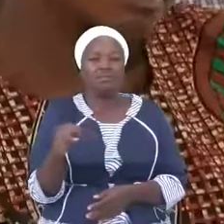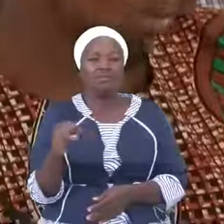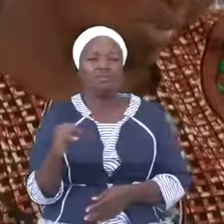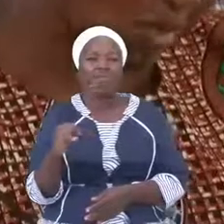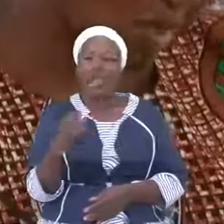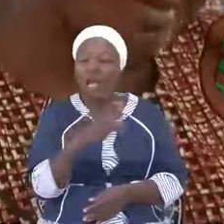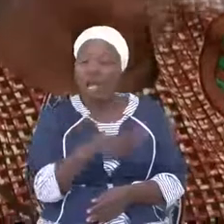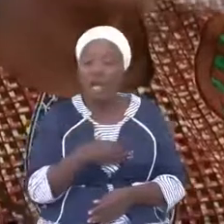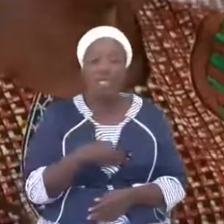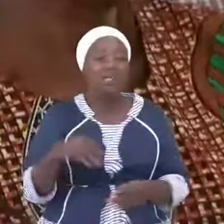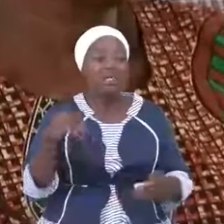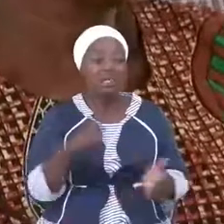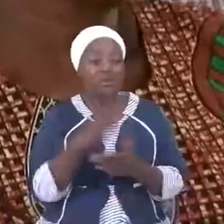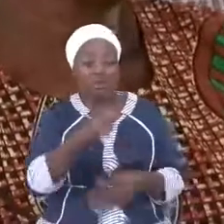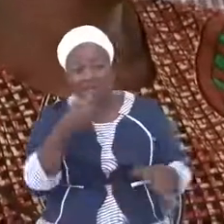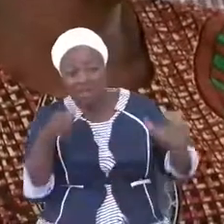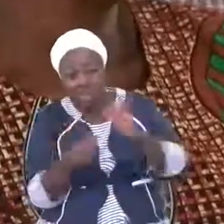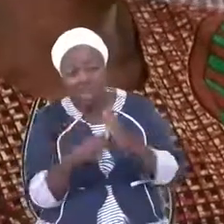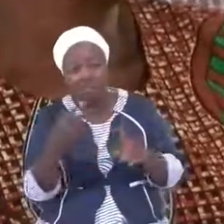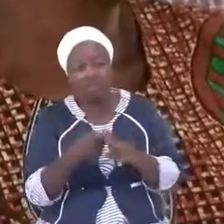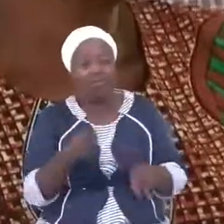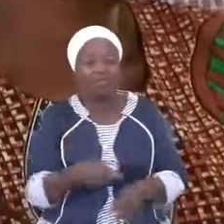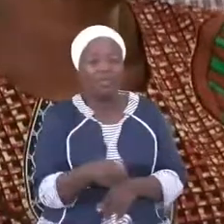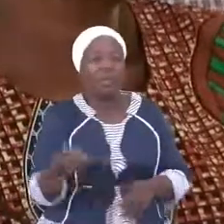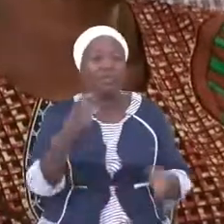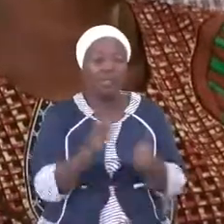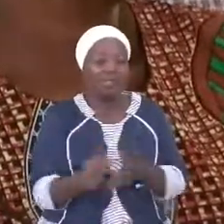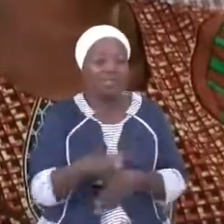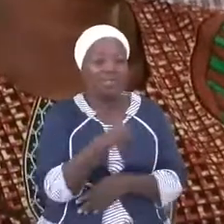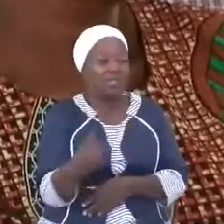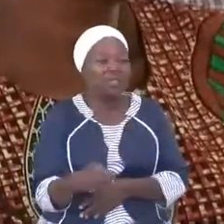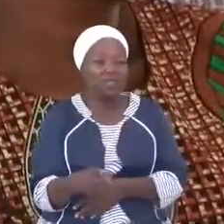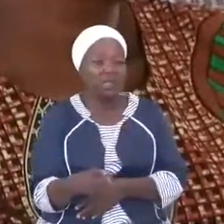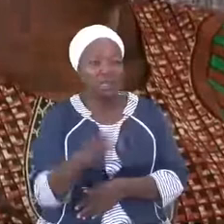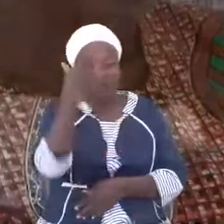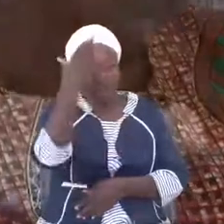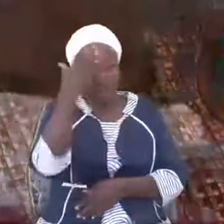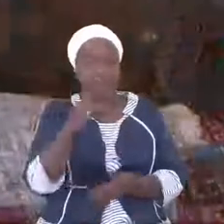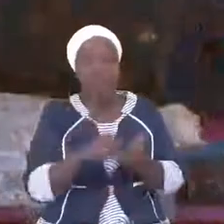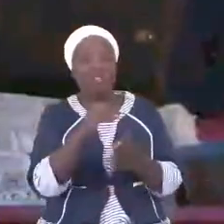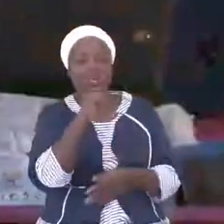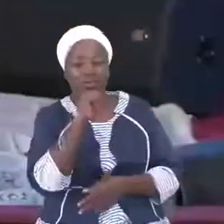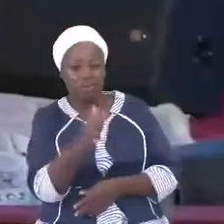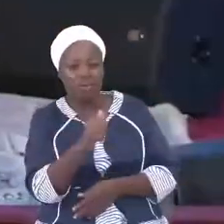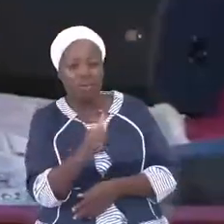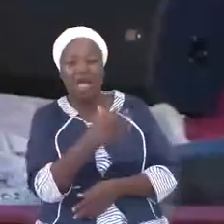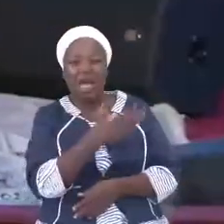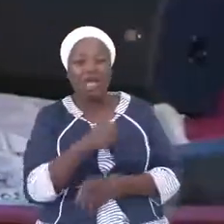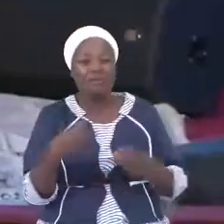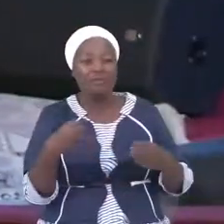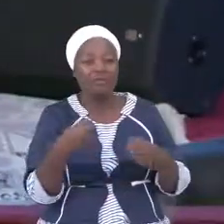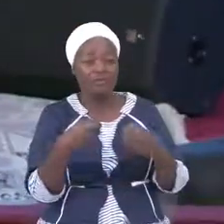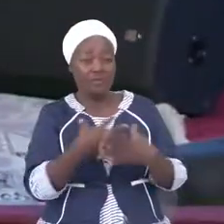Mais les disciples ne comprenaient pas cette parole. Elle était voilée pour eux, afin